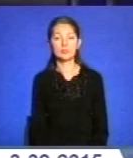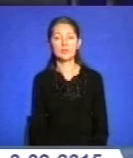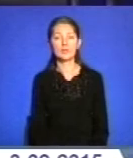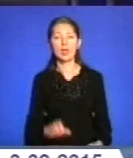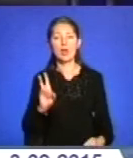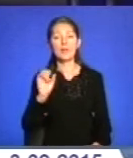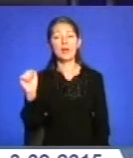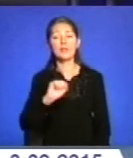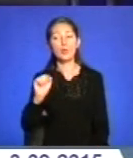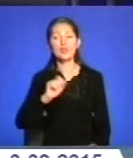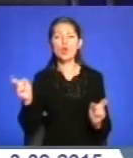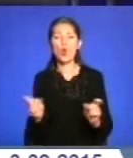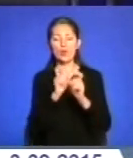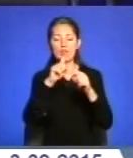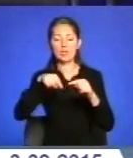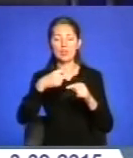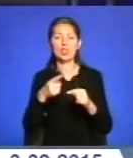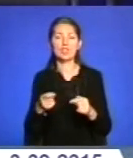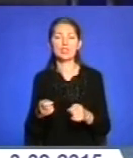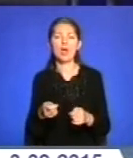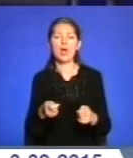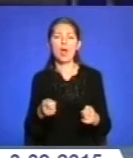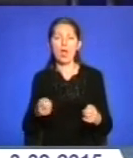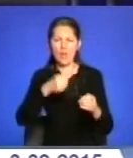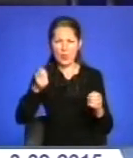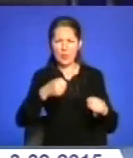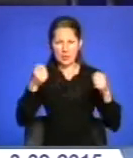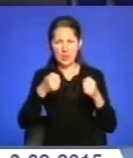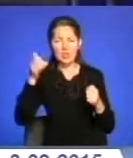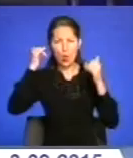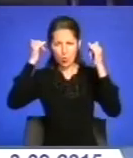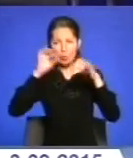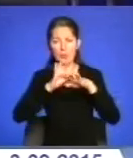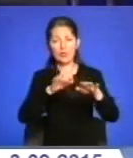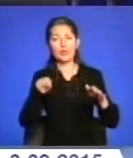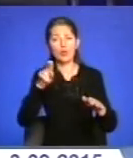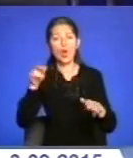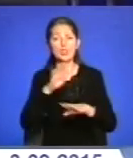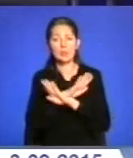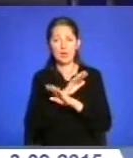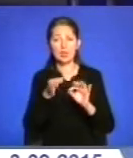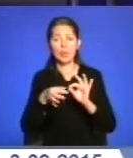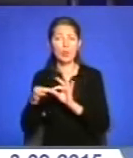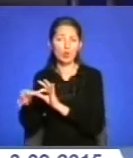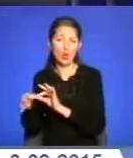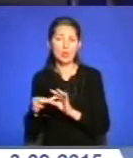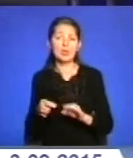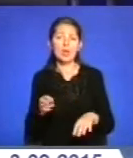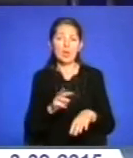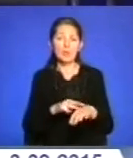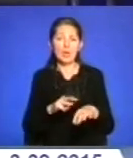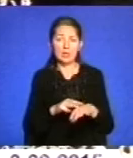На Теребовлянщині конфлікт через випасання худоби призвів до смерті. Подробиці у сюжеті сектору зв'язків з громадськістю МВС в